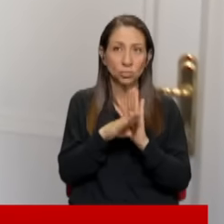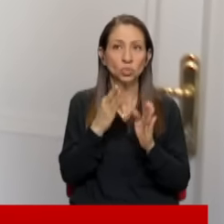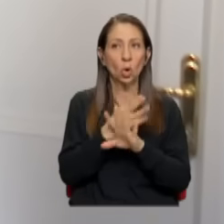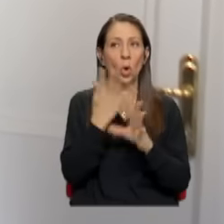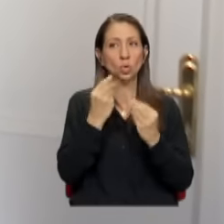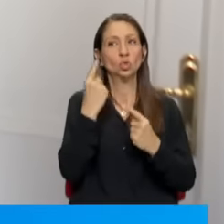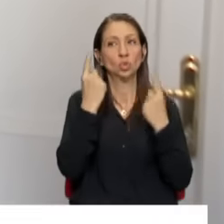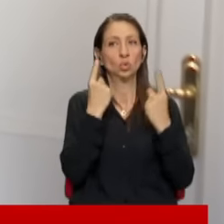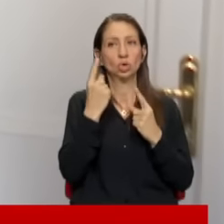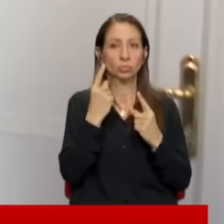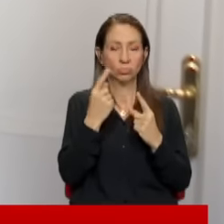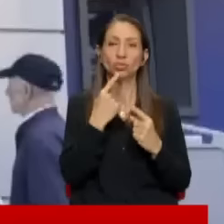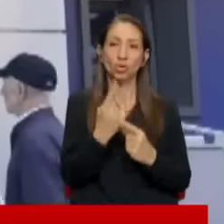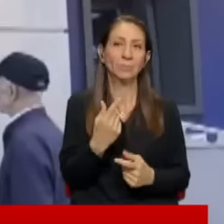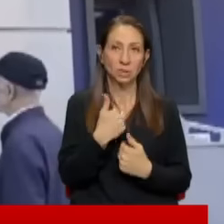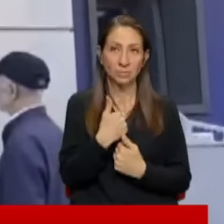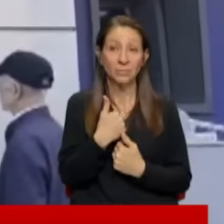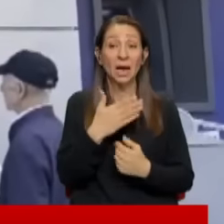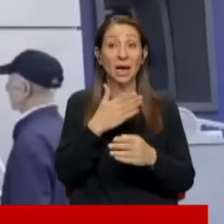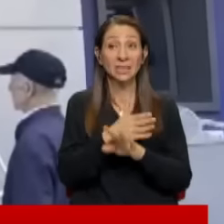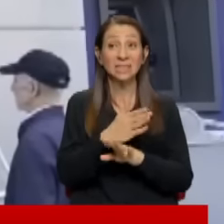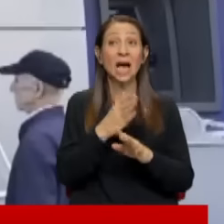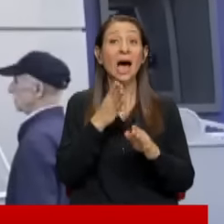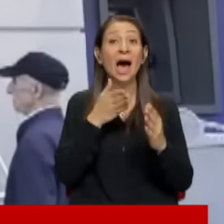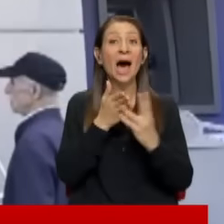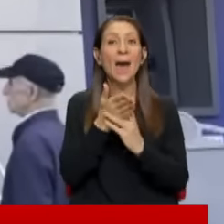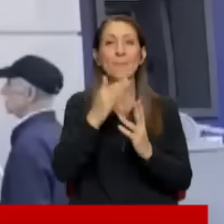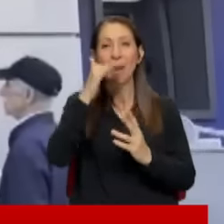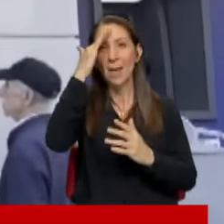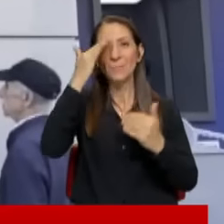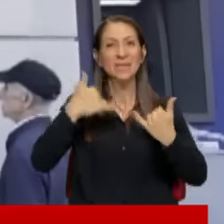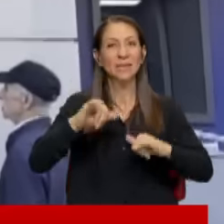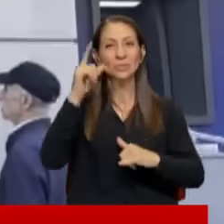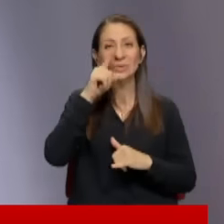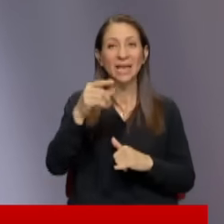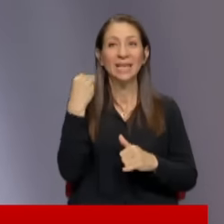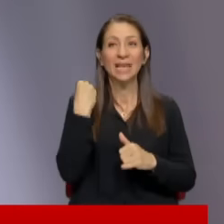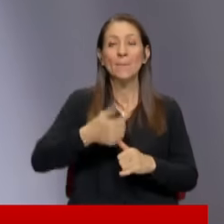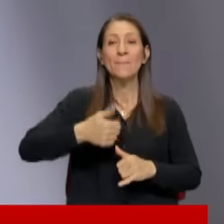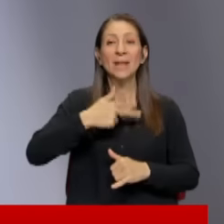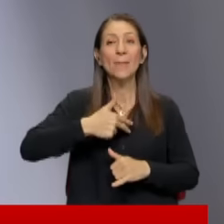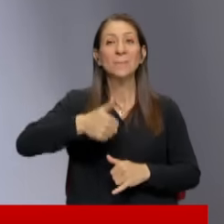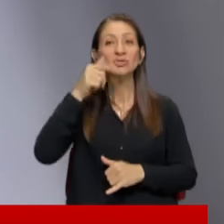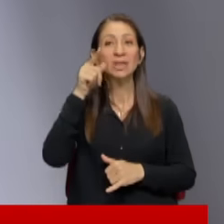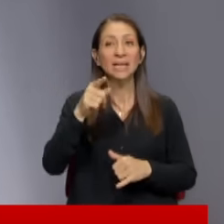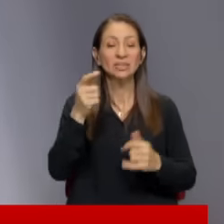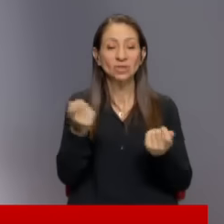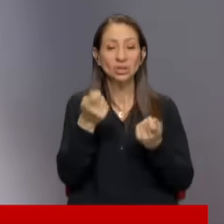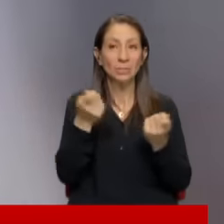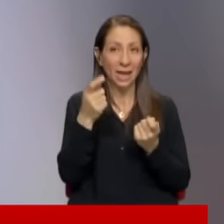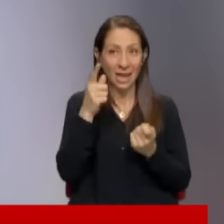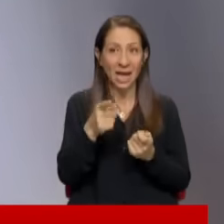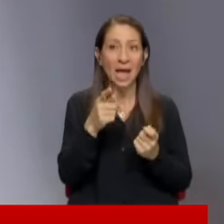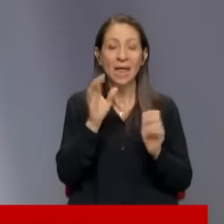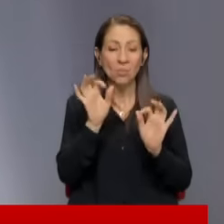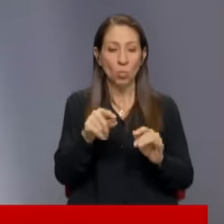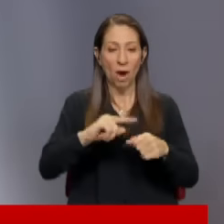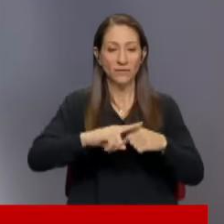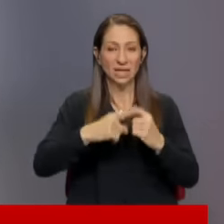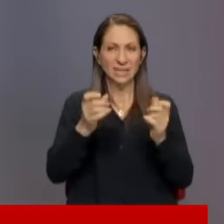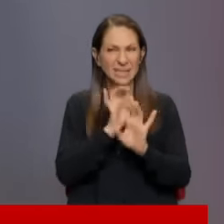doğru olduğunu düşündüğümü ifade etmiştim. Aslında araya bayram tatili girdiği için yeni belediye başkanlarının mesaileri fiilen bu